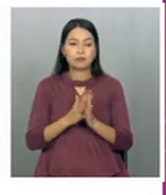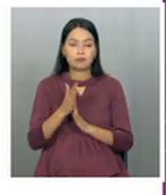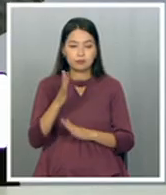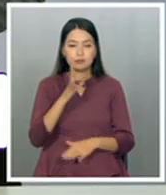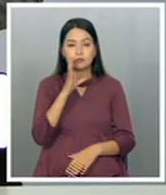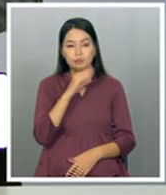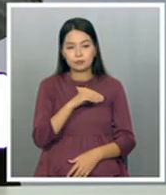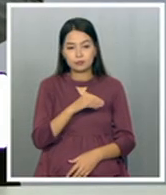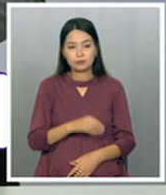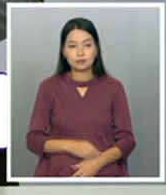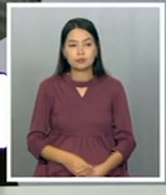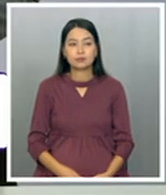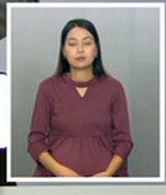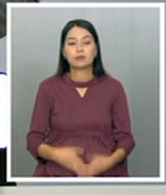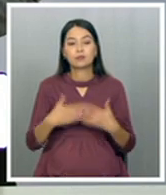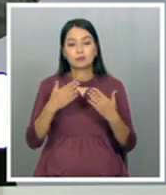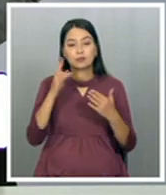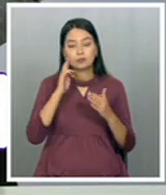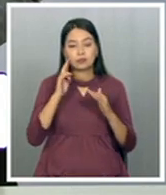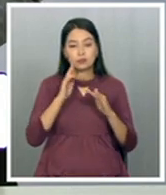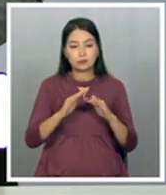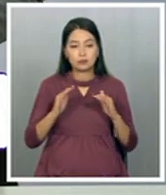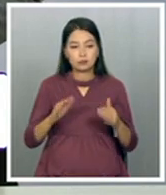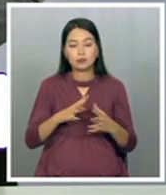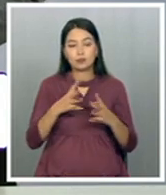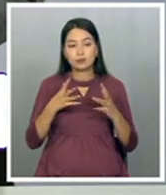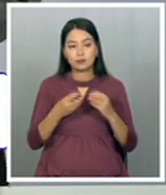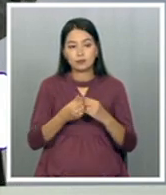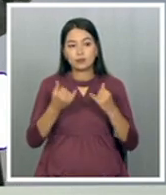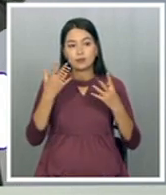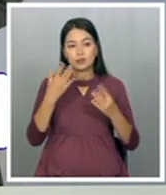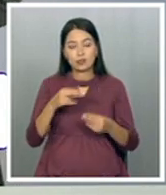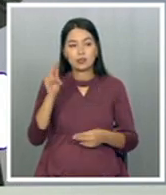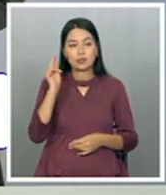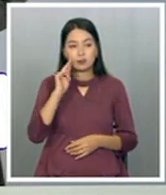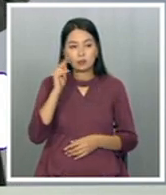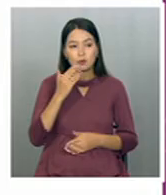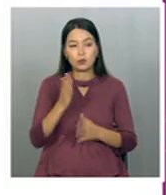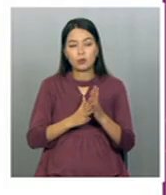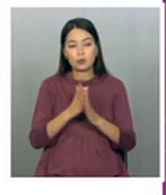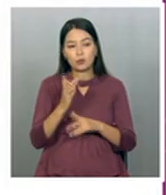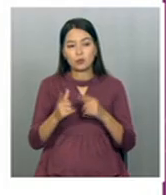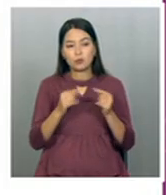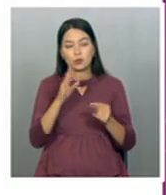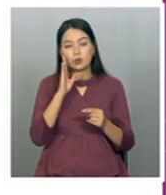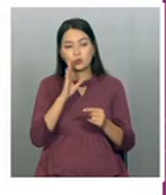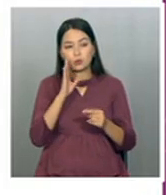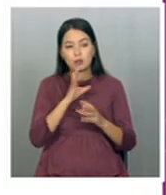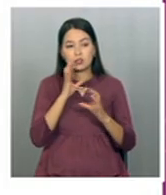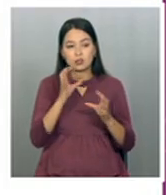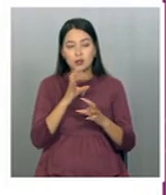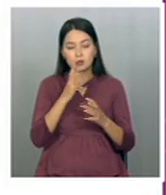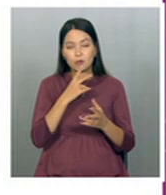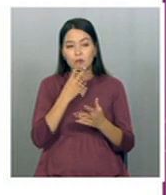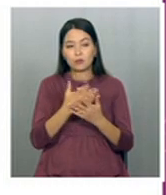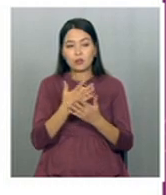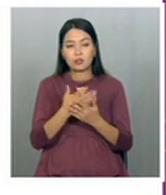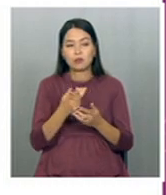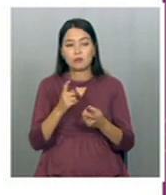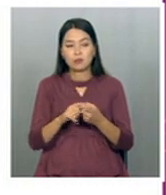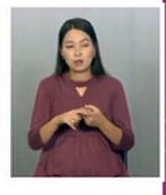бейімделген. Сонымен сабағымызды қорытындылайық. Бүгінгі сабақта өсімдіктің суды сақтауға бейімделуіне